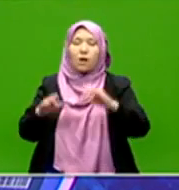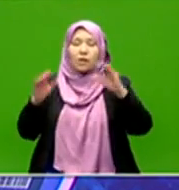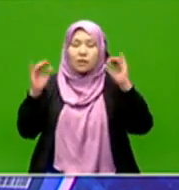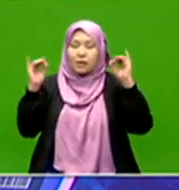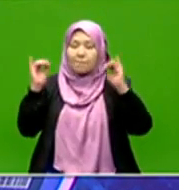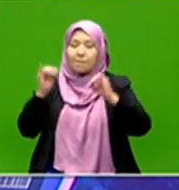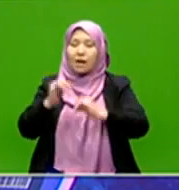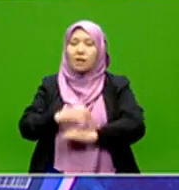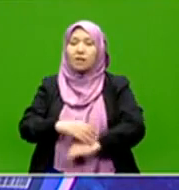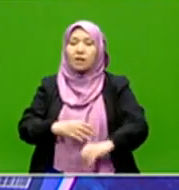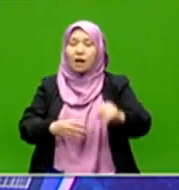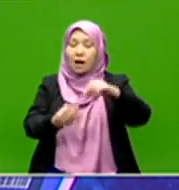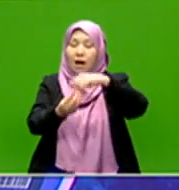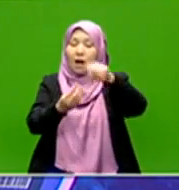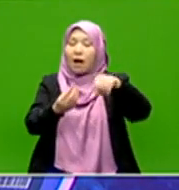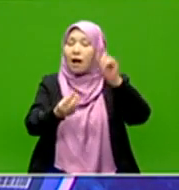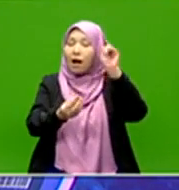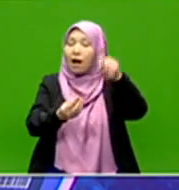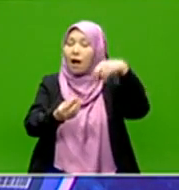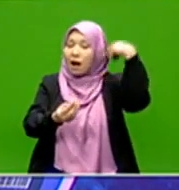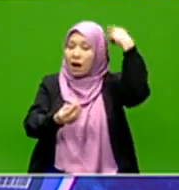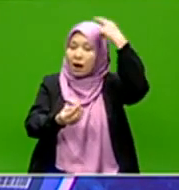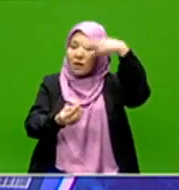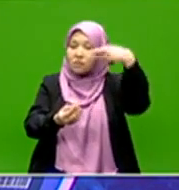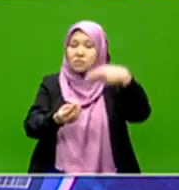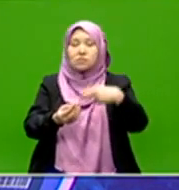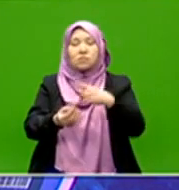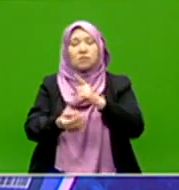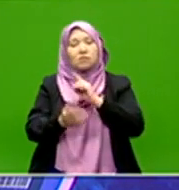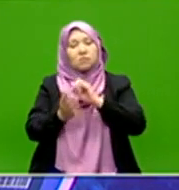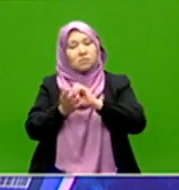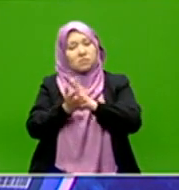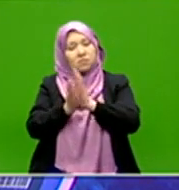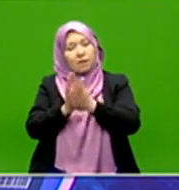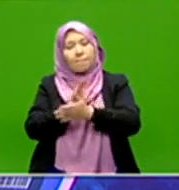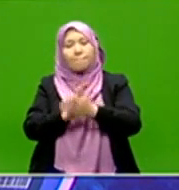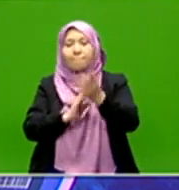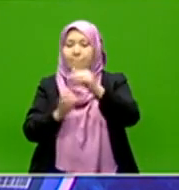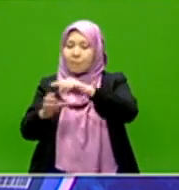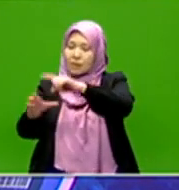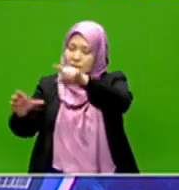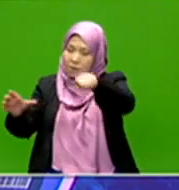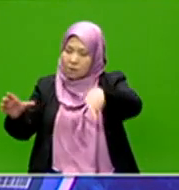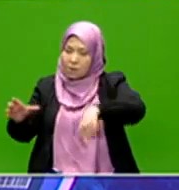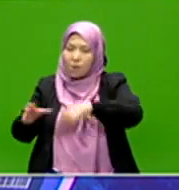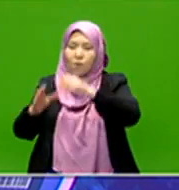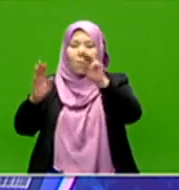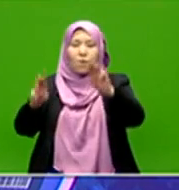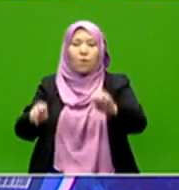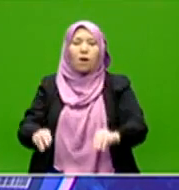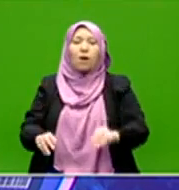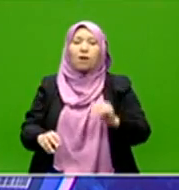ya'tuka rijalan wa 'ala kulli dhamir